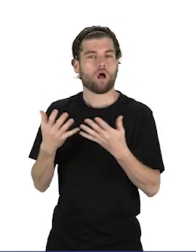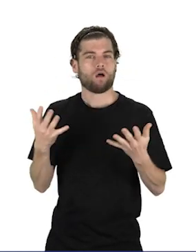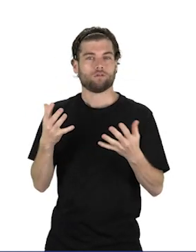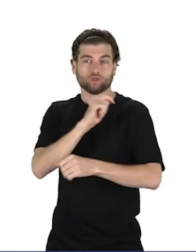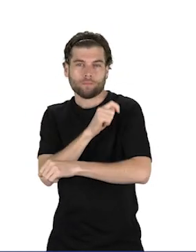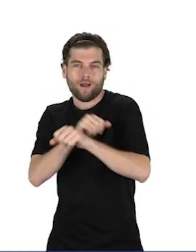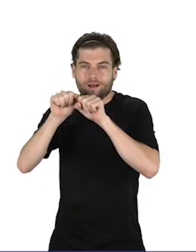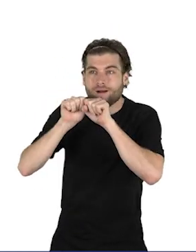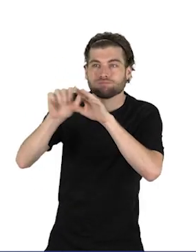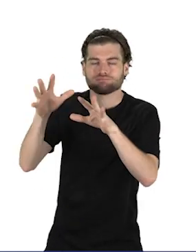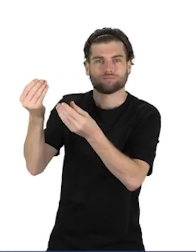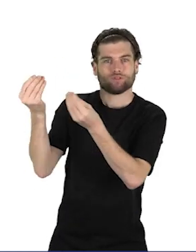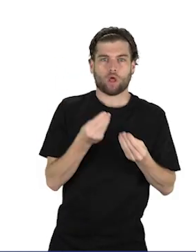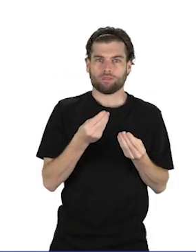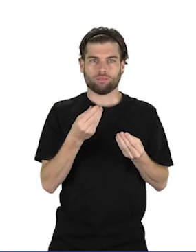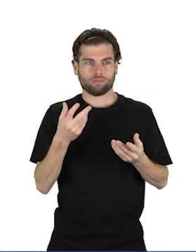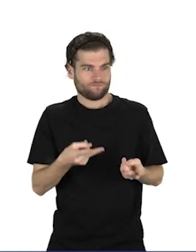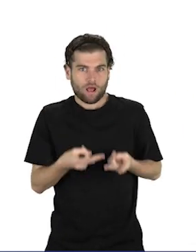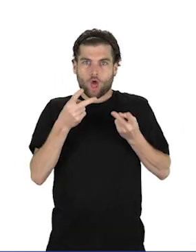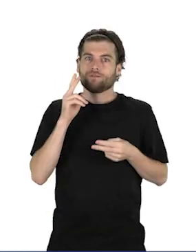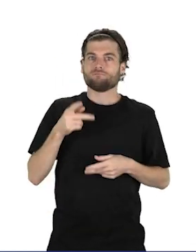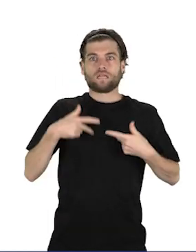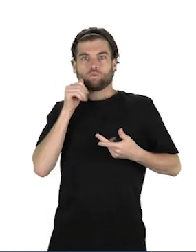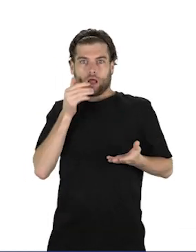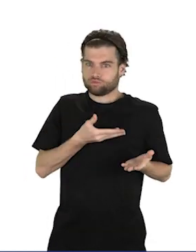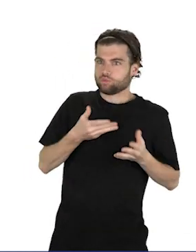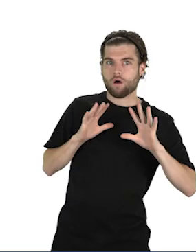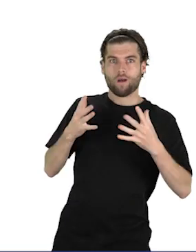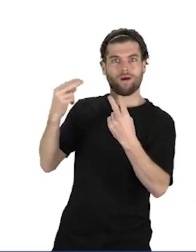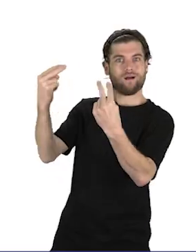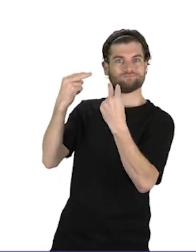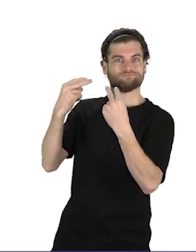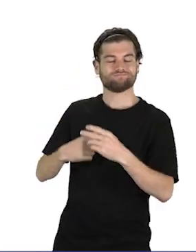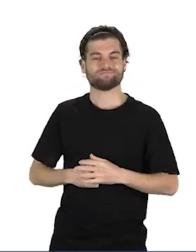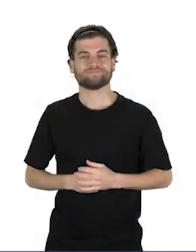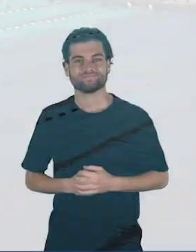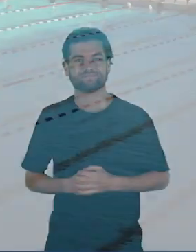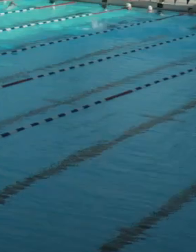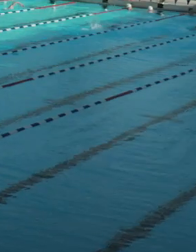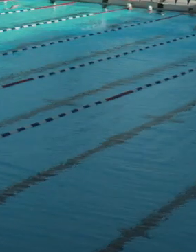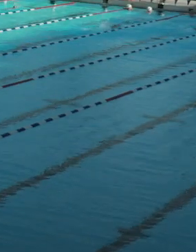ça, la diffusion d'un peu des sports et la valorisation de ce qu'on fait au quotidien. Ouais.